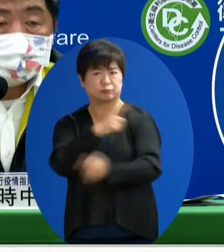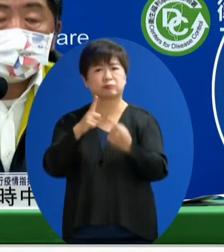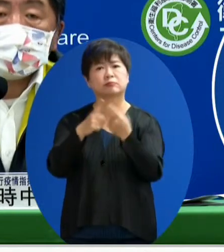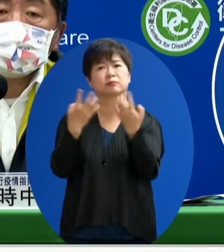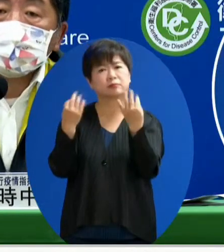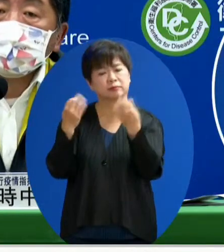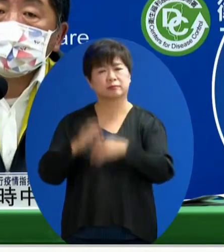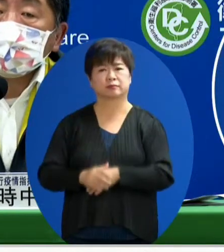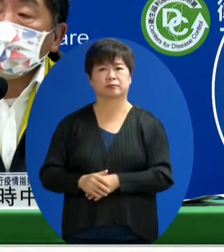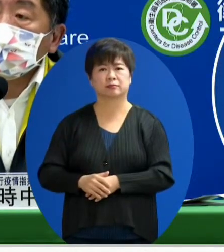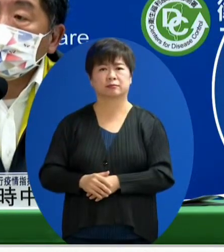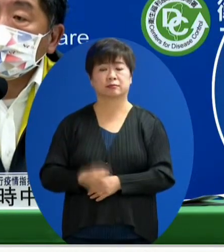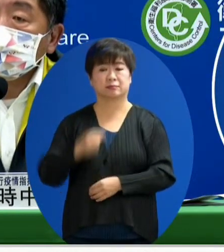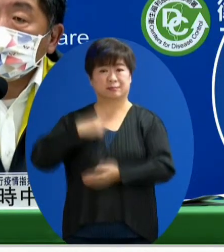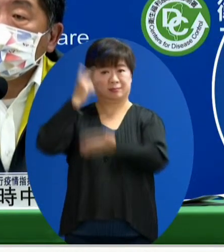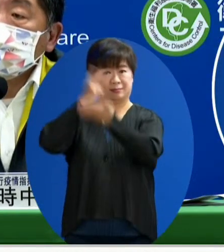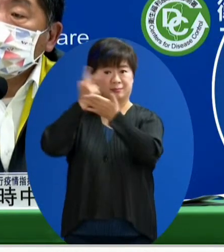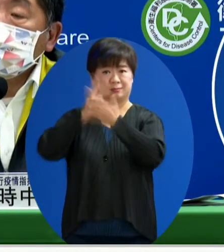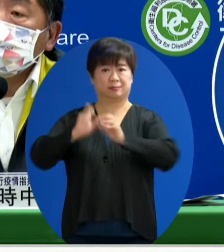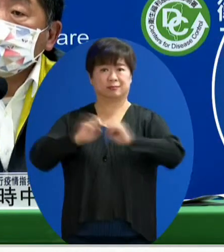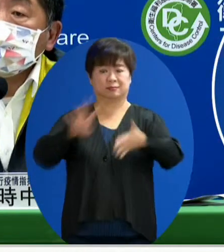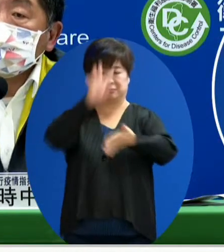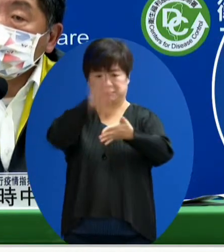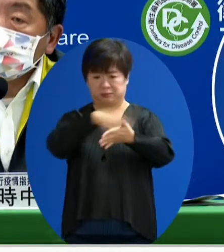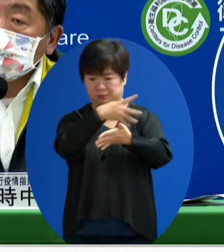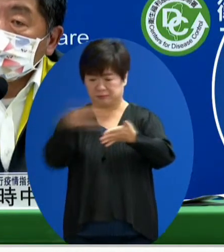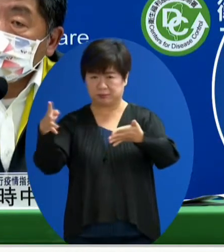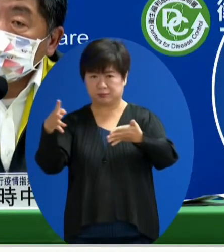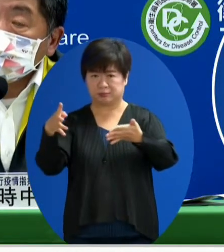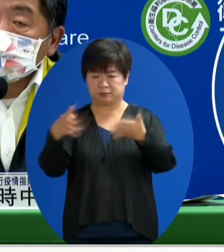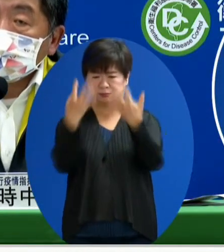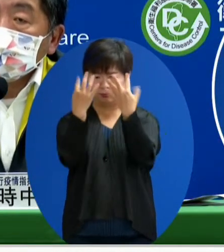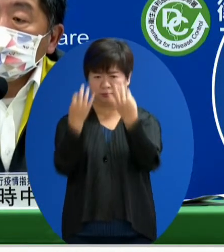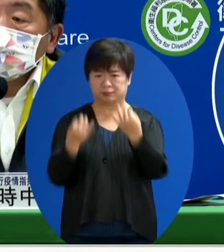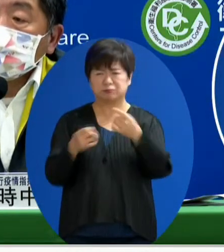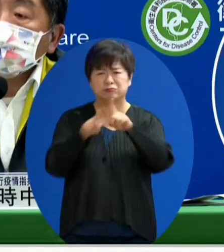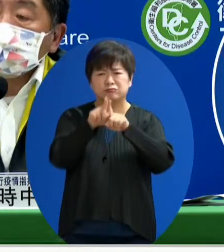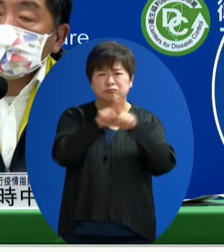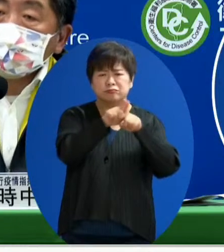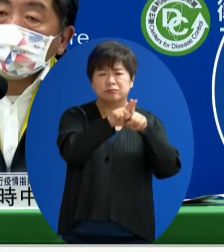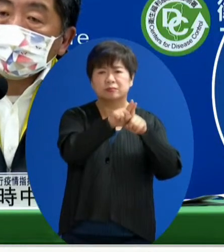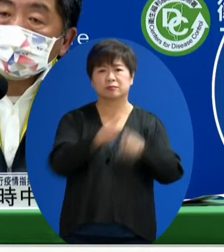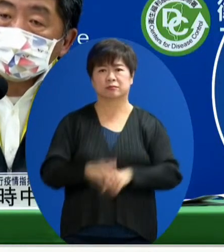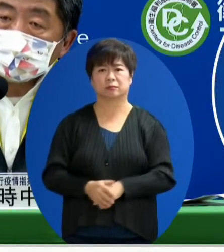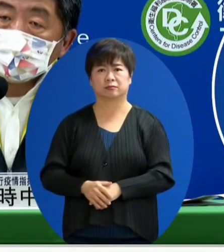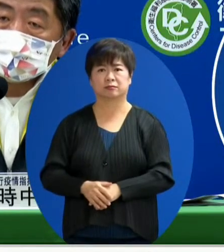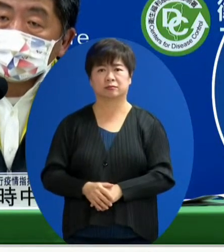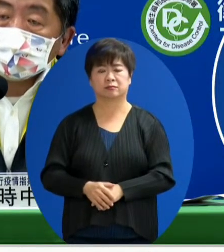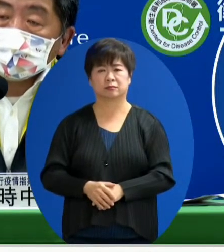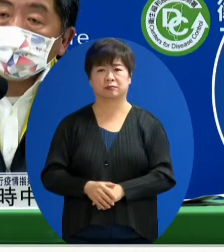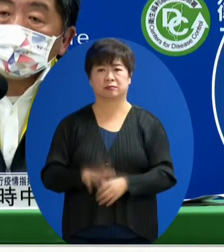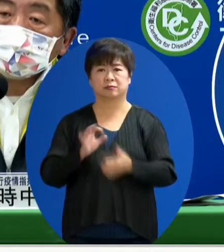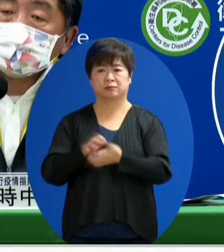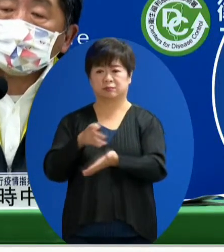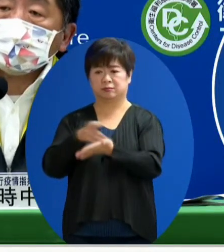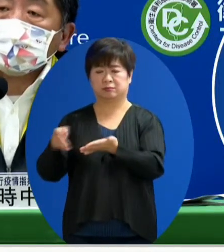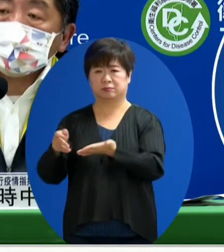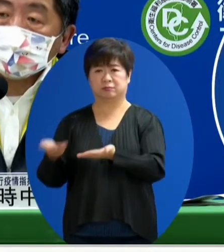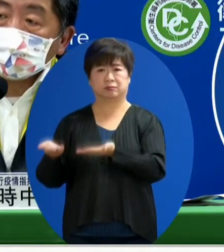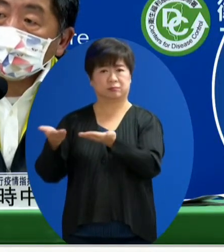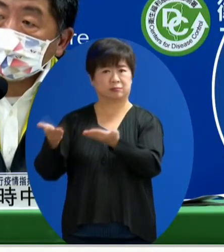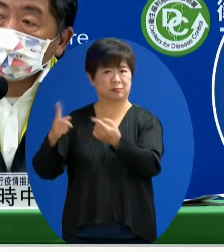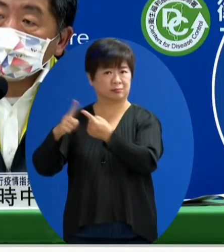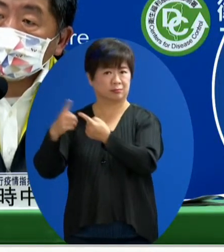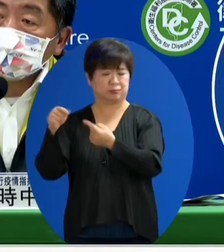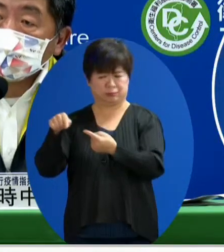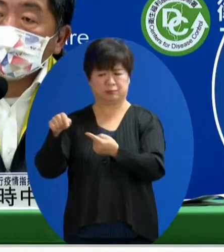跟我们例行每个礼拜在公布的表，好有一个差距在。那因为这是从造册的里面的人，